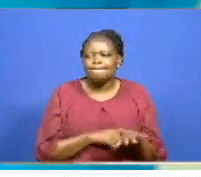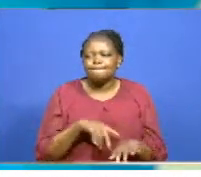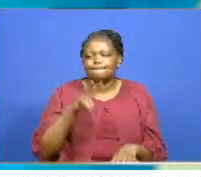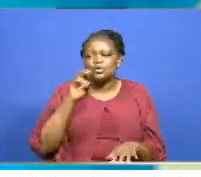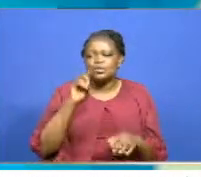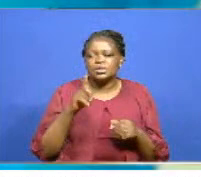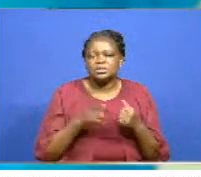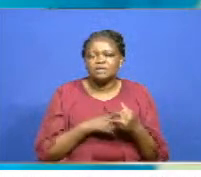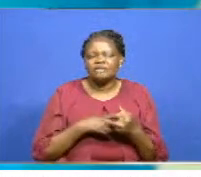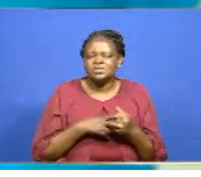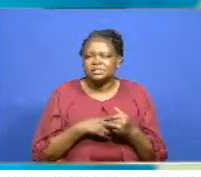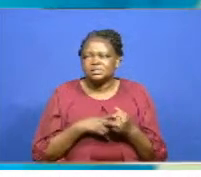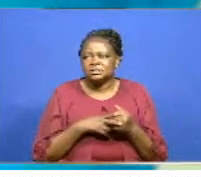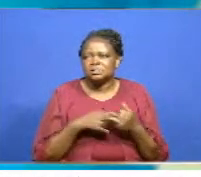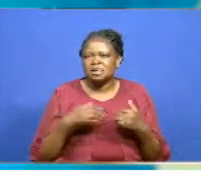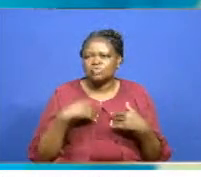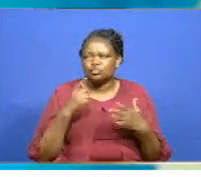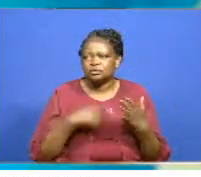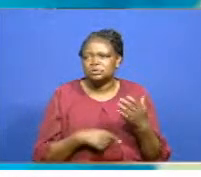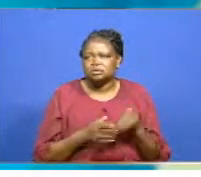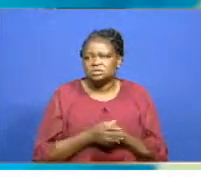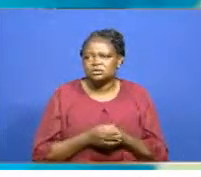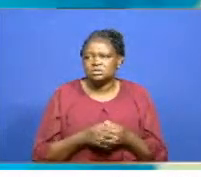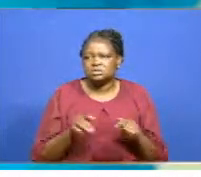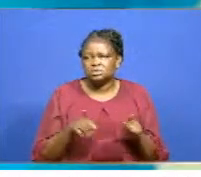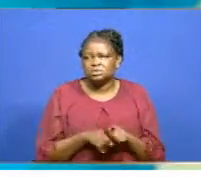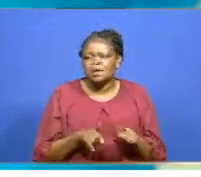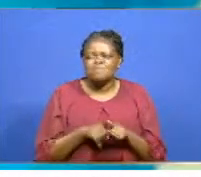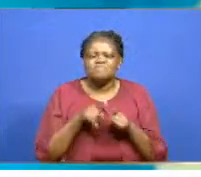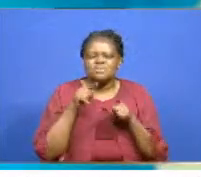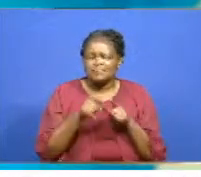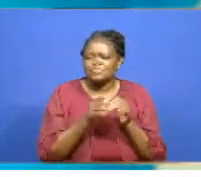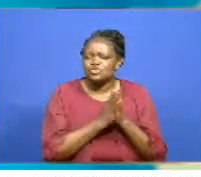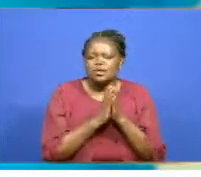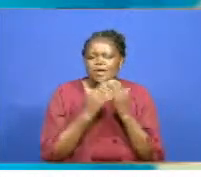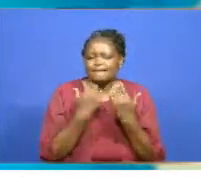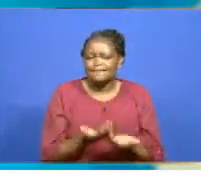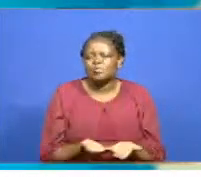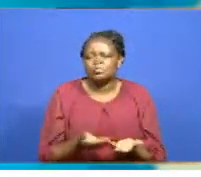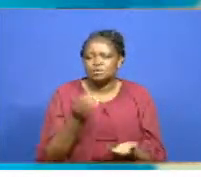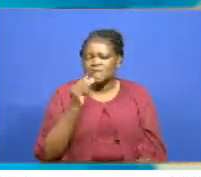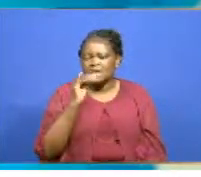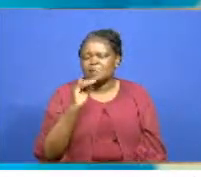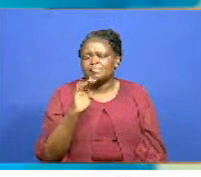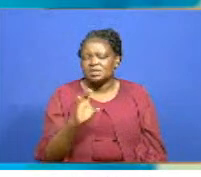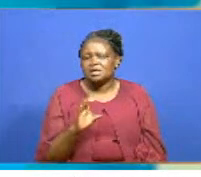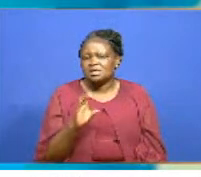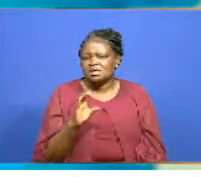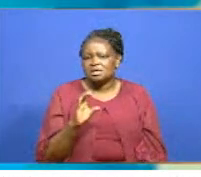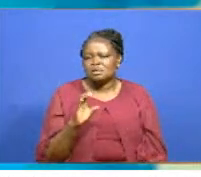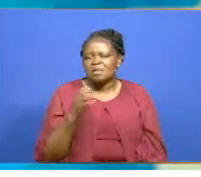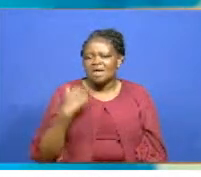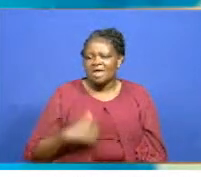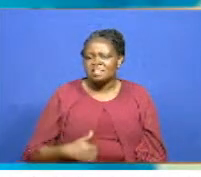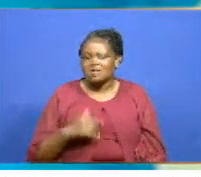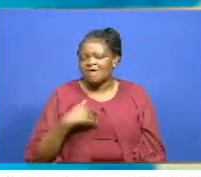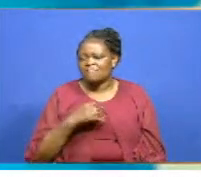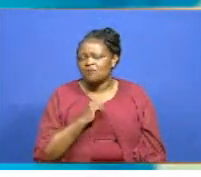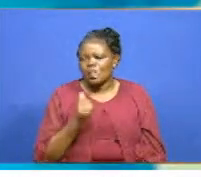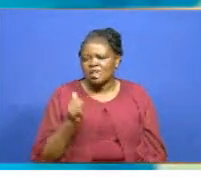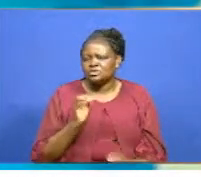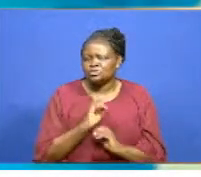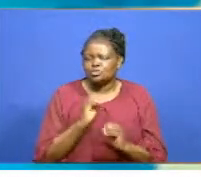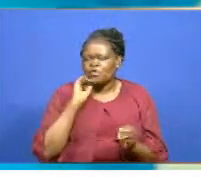2017 ilifika, tuliona kwamba pia madai hayo ya tume ya uchaguzi kukosa kuwa na uadilifu, kukosa kuwa na